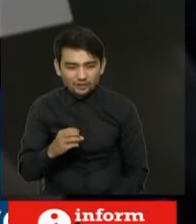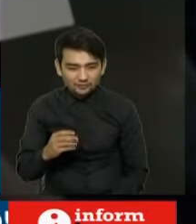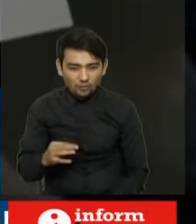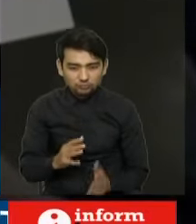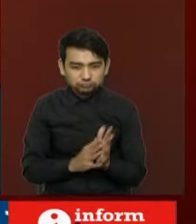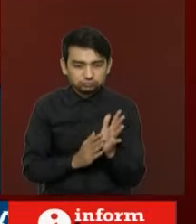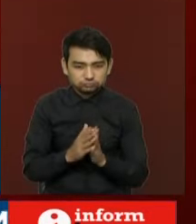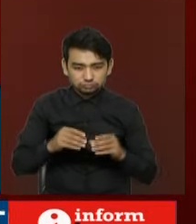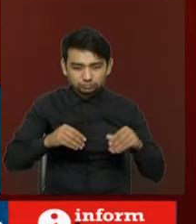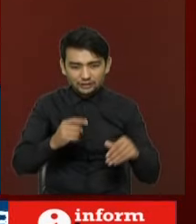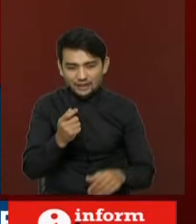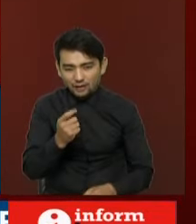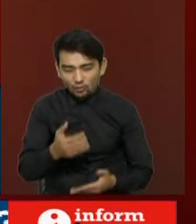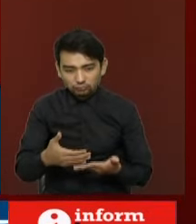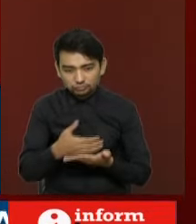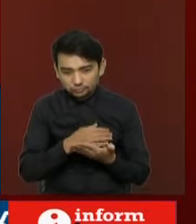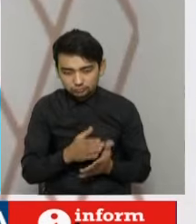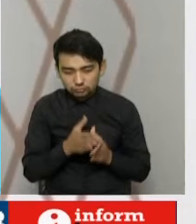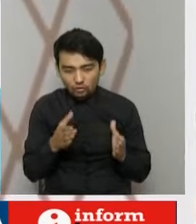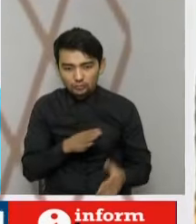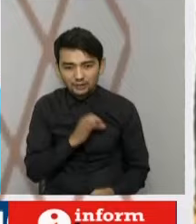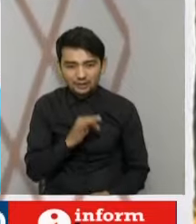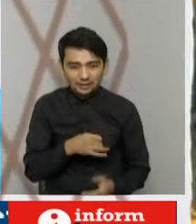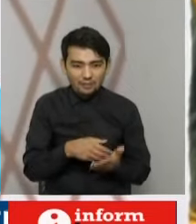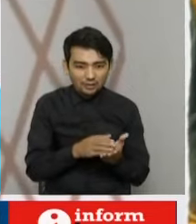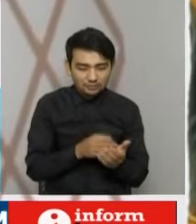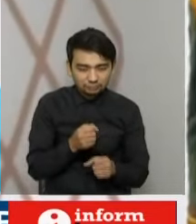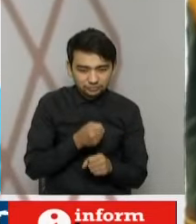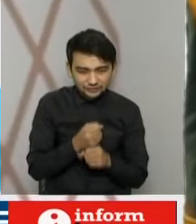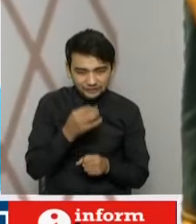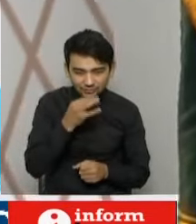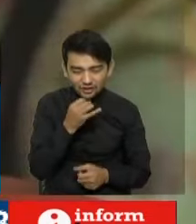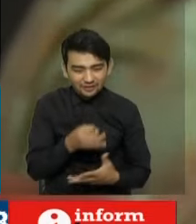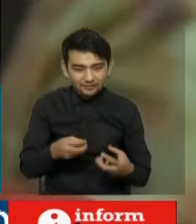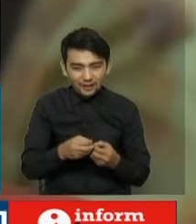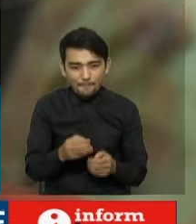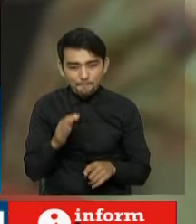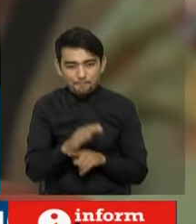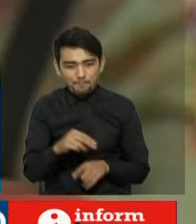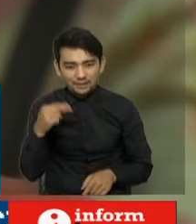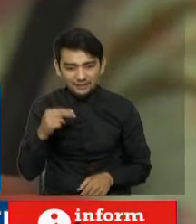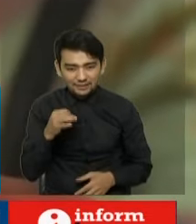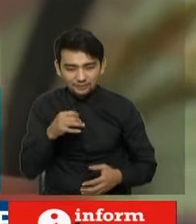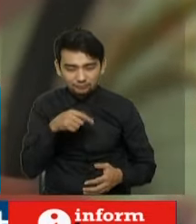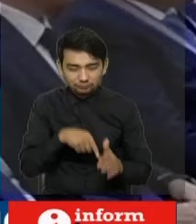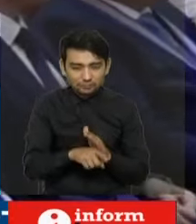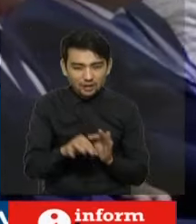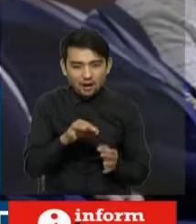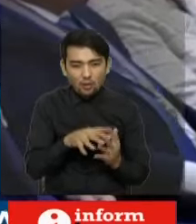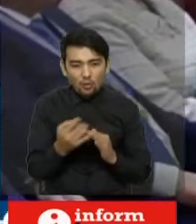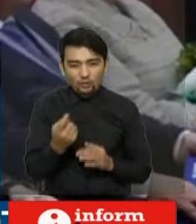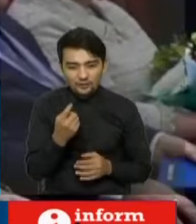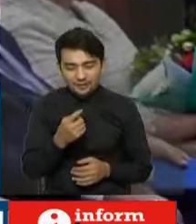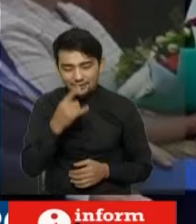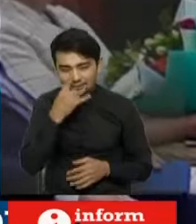по зерновым культурам, занимаются и переработкой масла. Выполняя поручения президента по глубокой переработке сельхозпродукции